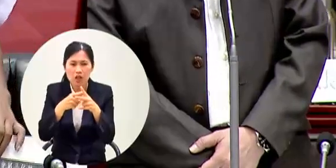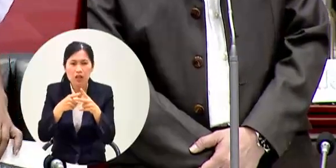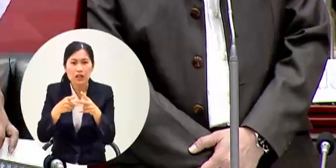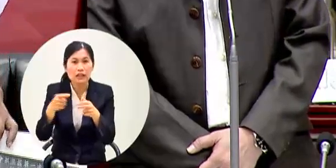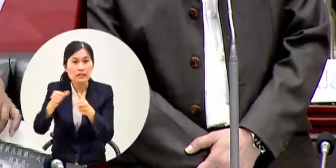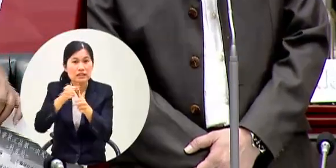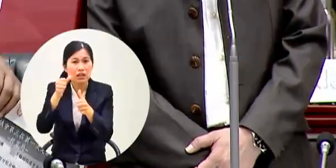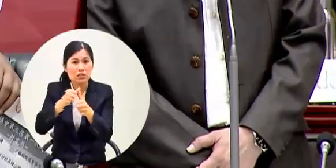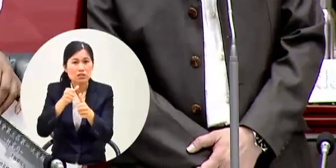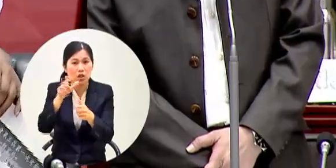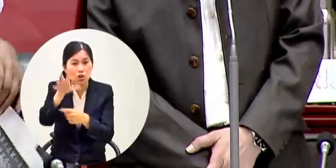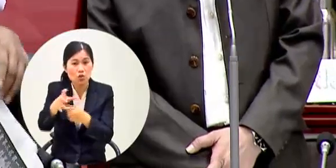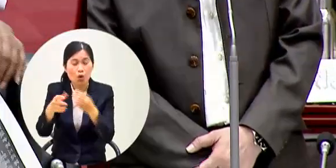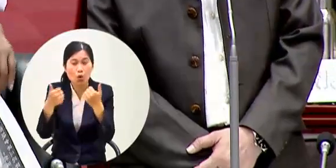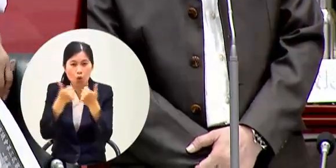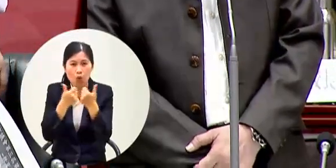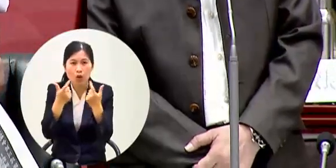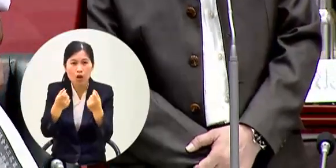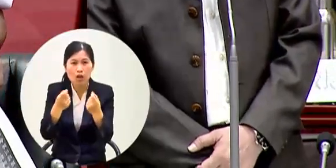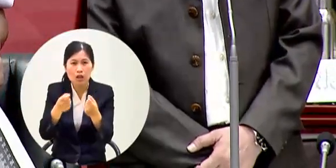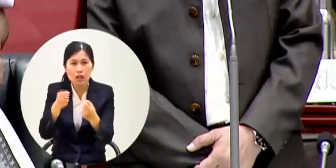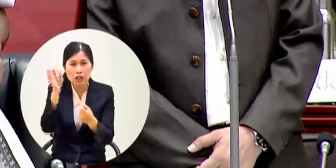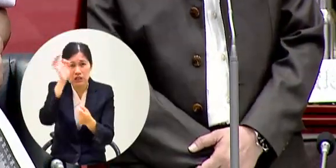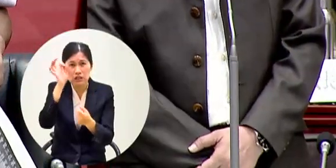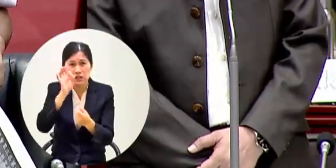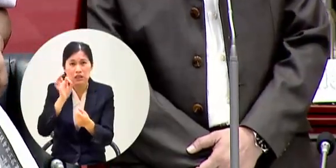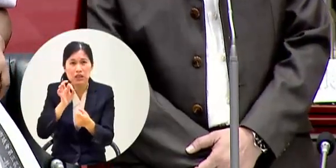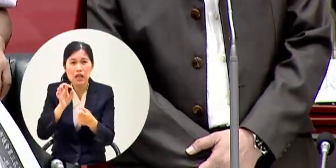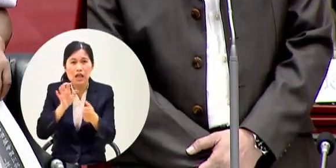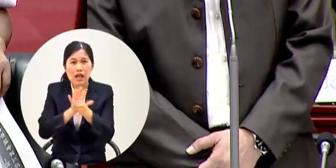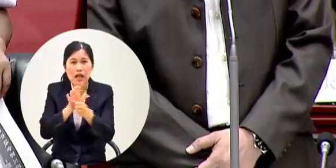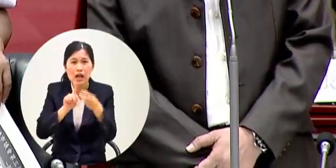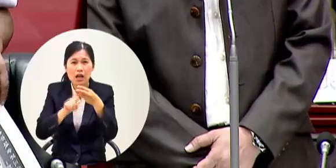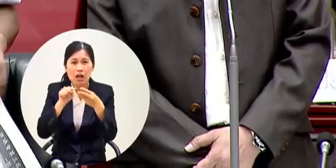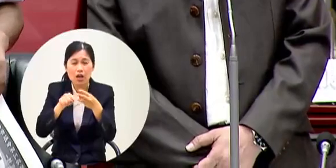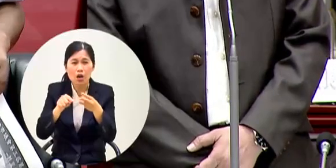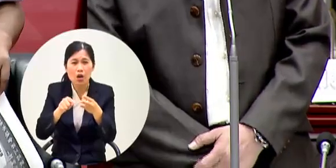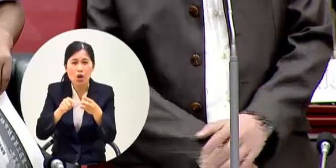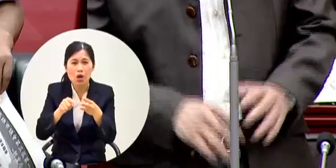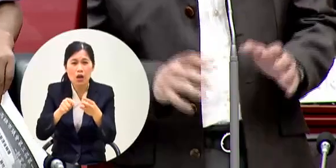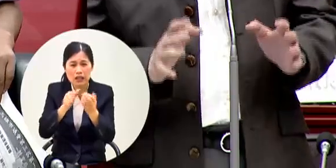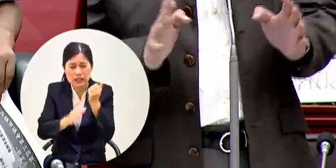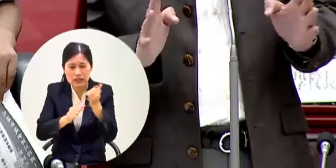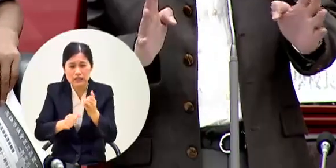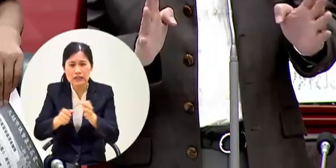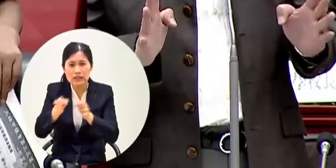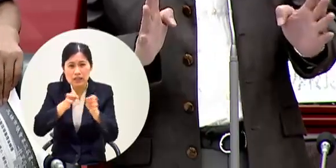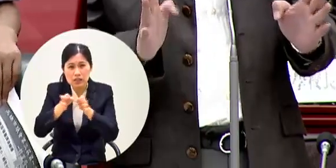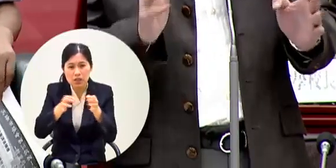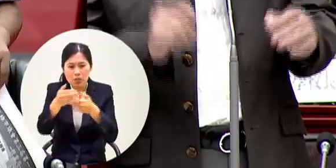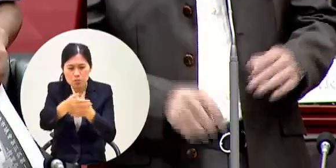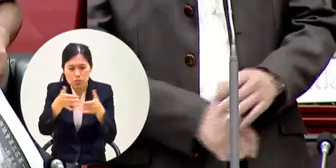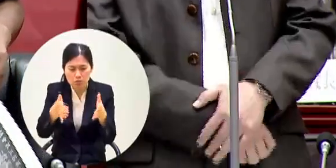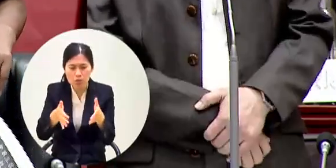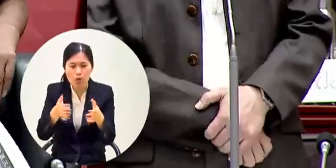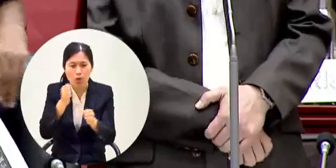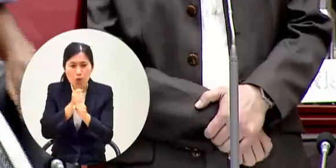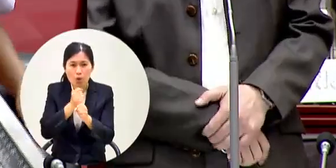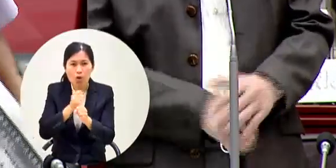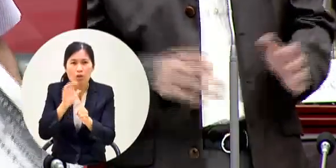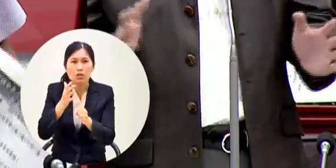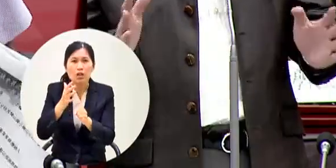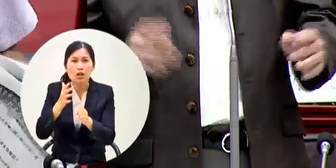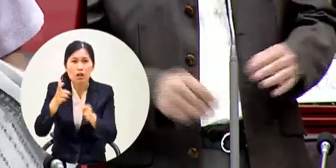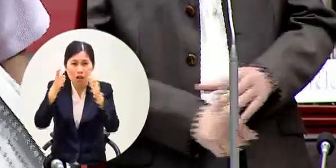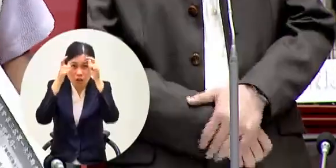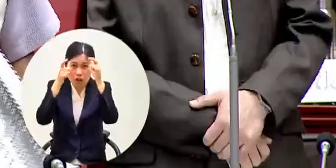跟家乐福来做接触，但是他希望能够小包装啊。那时候整体来说，整个甲仙的农会他